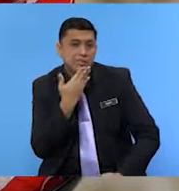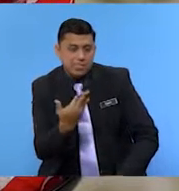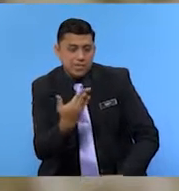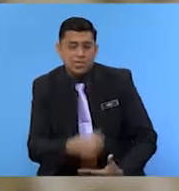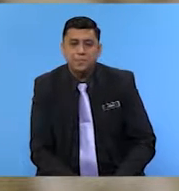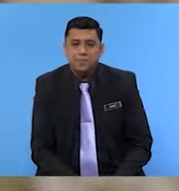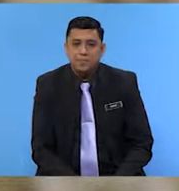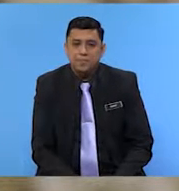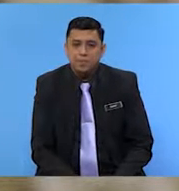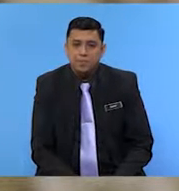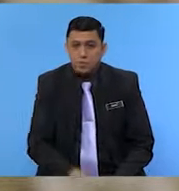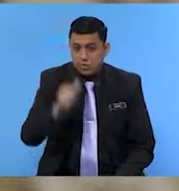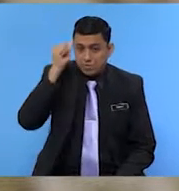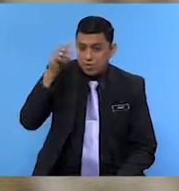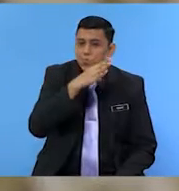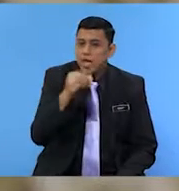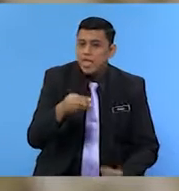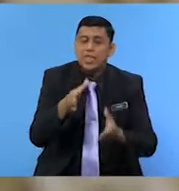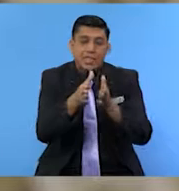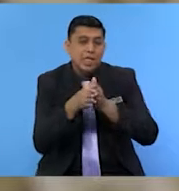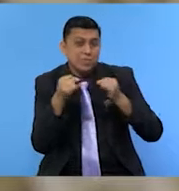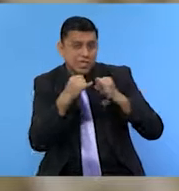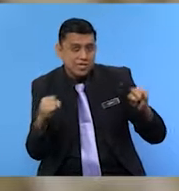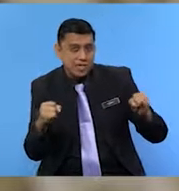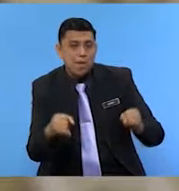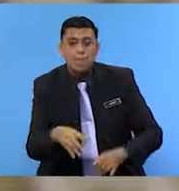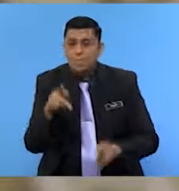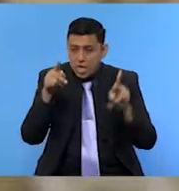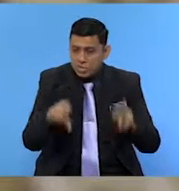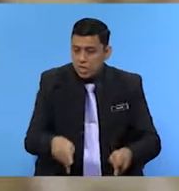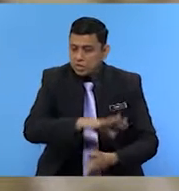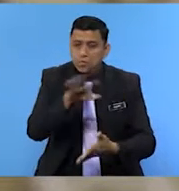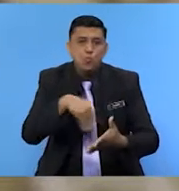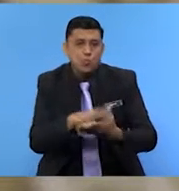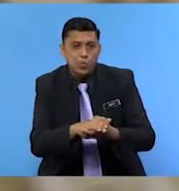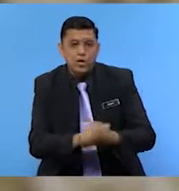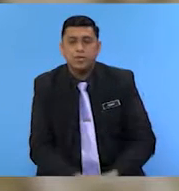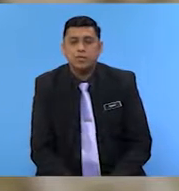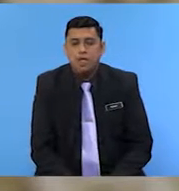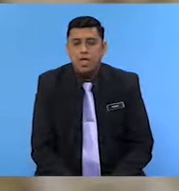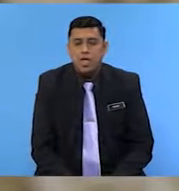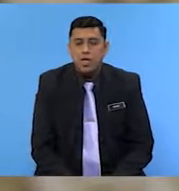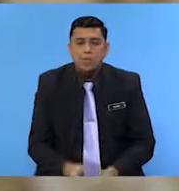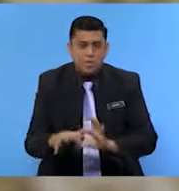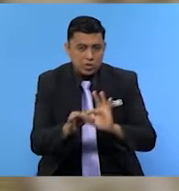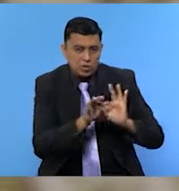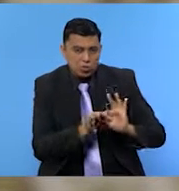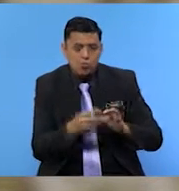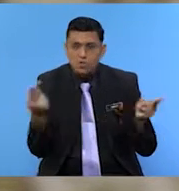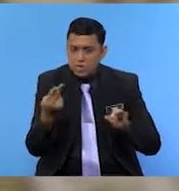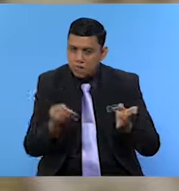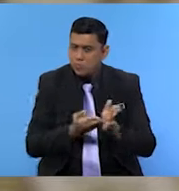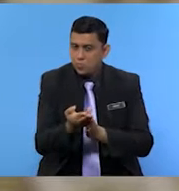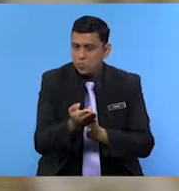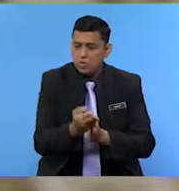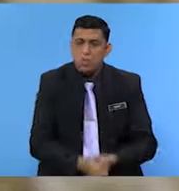Narizan. Assalamualaikum dan selamat sejahtera kepada pelajar sekalian. Isu perpaduan kaum merupakan satu usaha berterusan yang perlu kita pukul